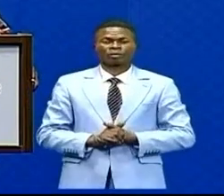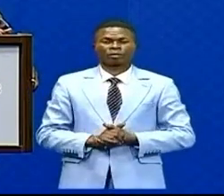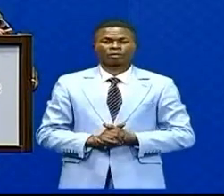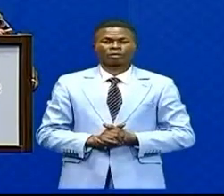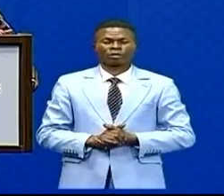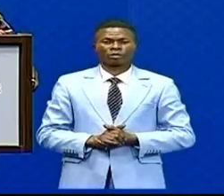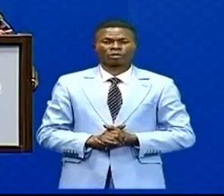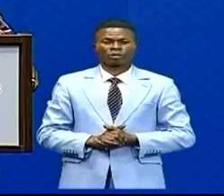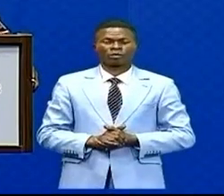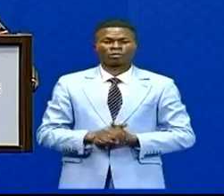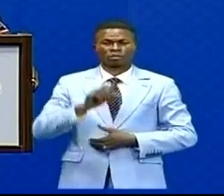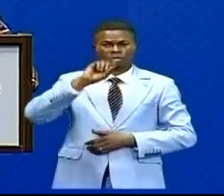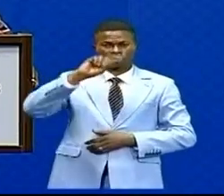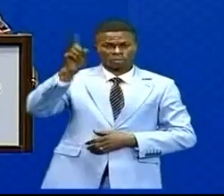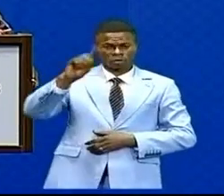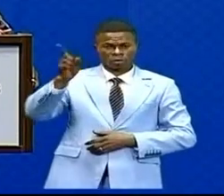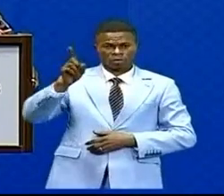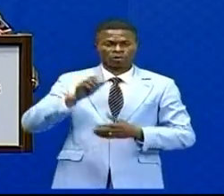1.